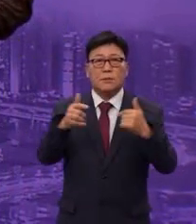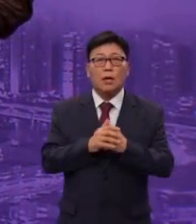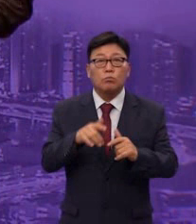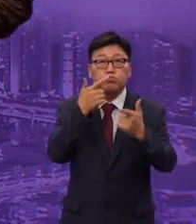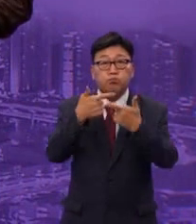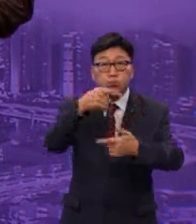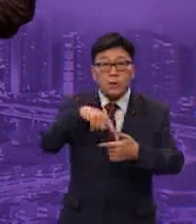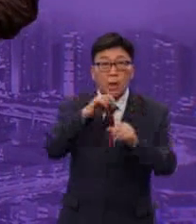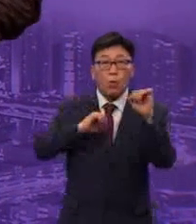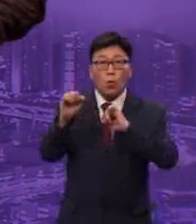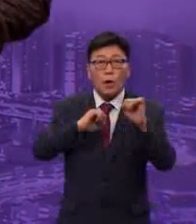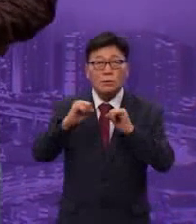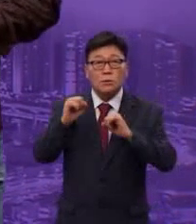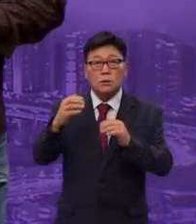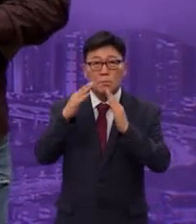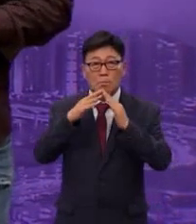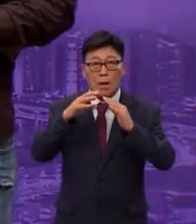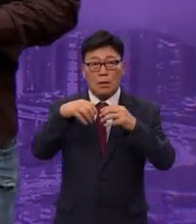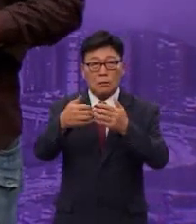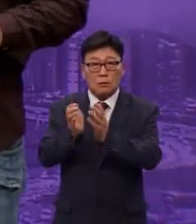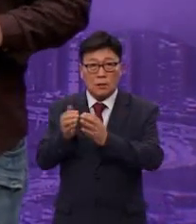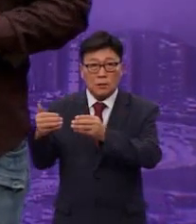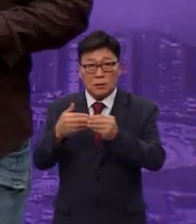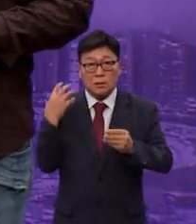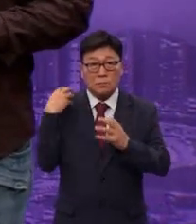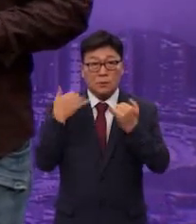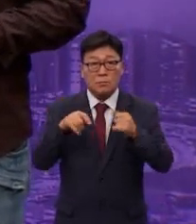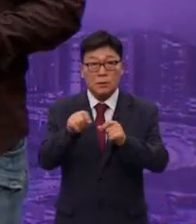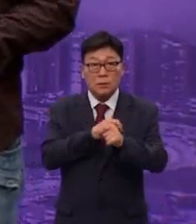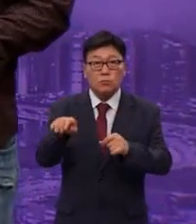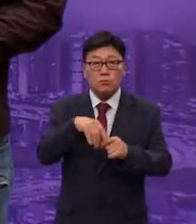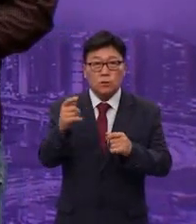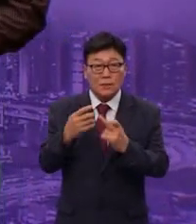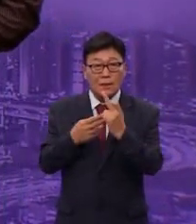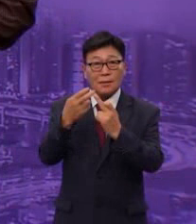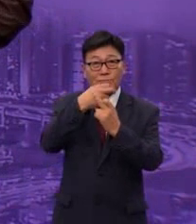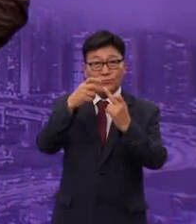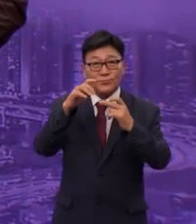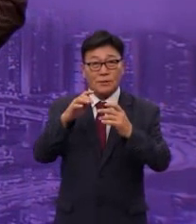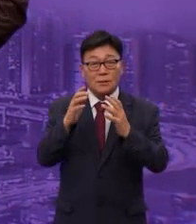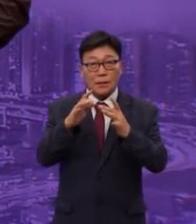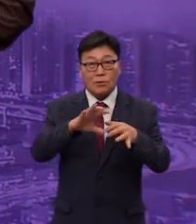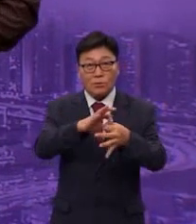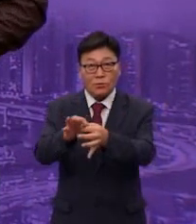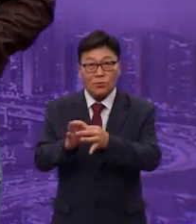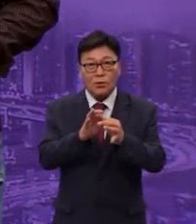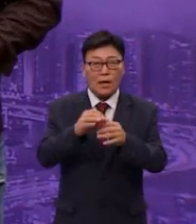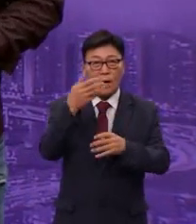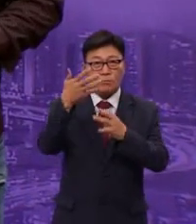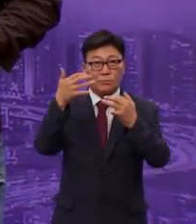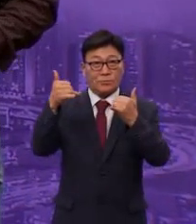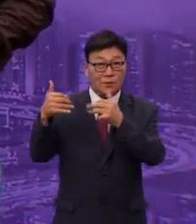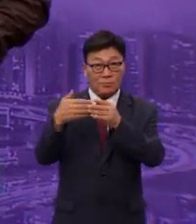아닙니다. 부산에서 활동하고 계시는 마을 공동체 리더분, 특히 우리 부산 삼봉 네트워크에 활동하시는 총 9분의